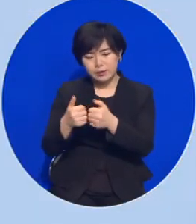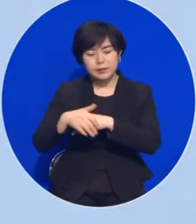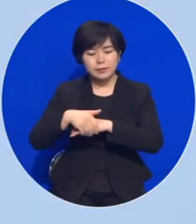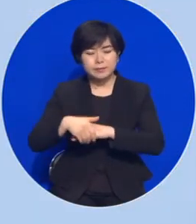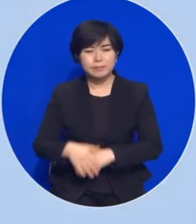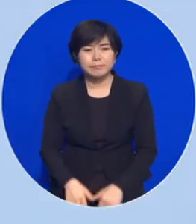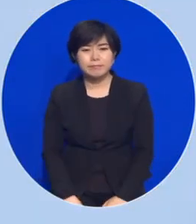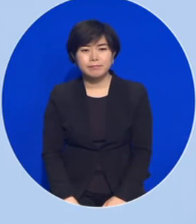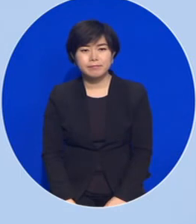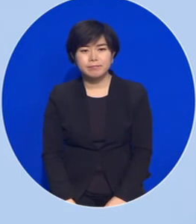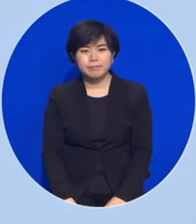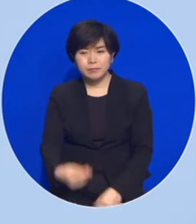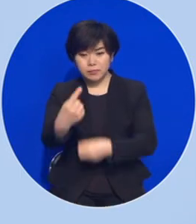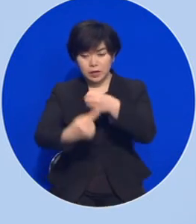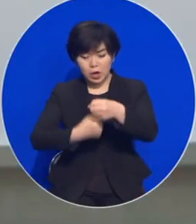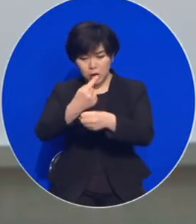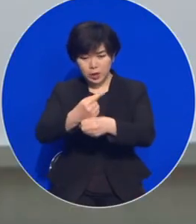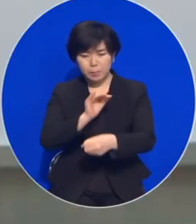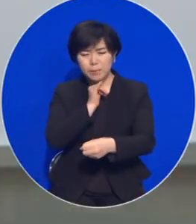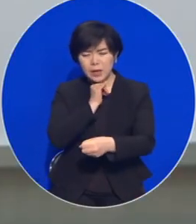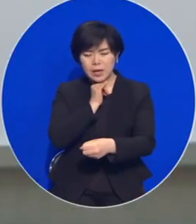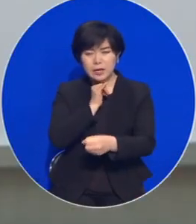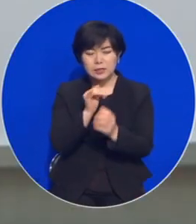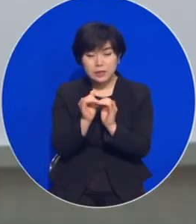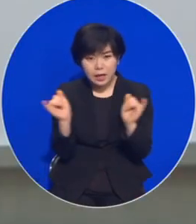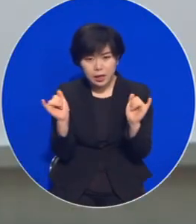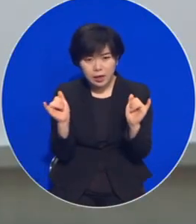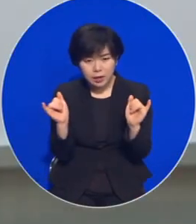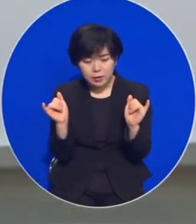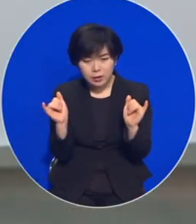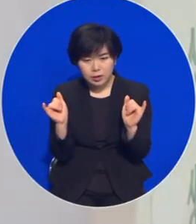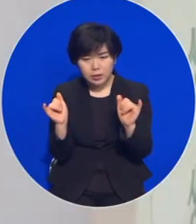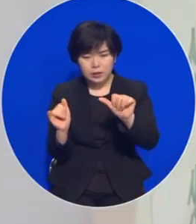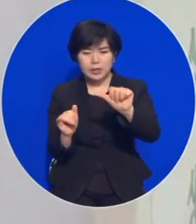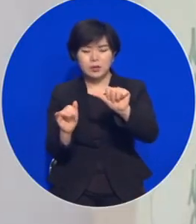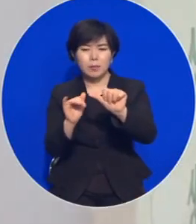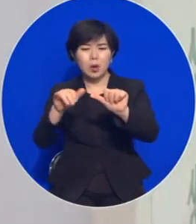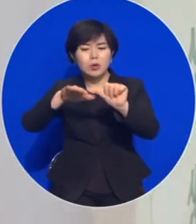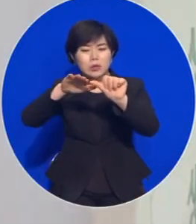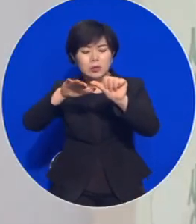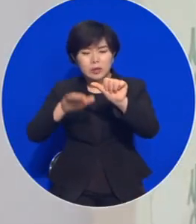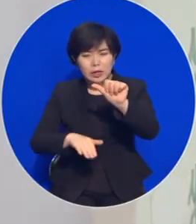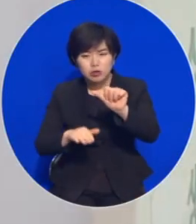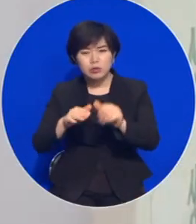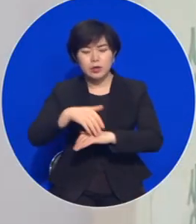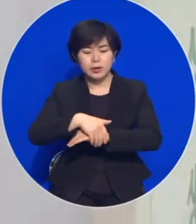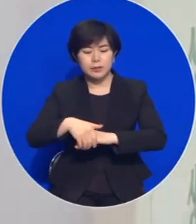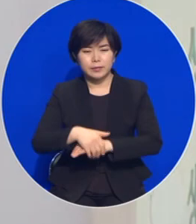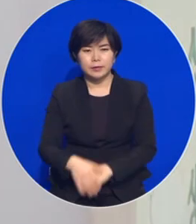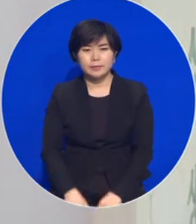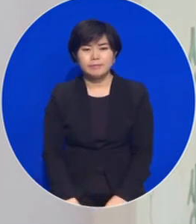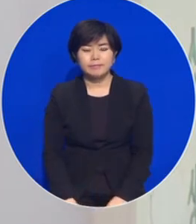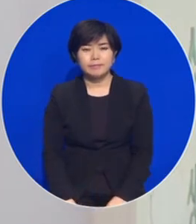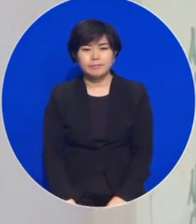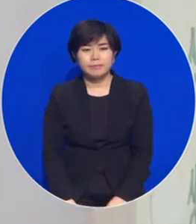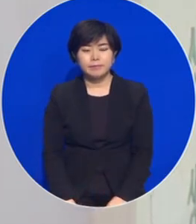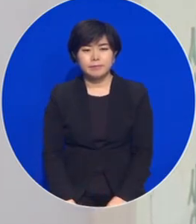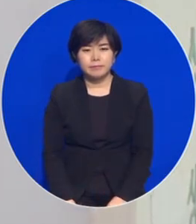정부는 이를 통해 한해 자살 사망자 를 2025년까지 5명 이상 낮출 계획 입니다 ktv 문제